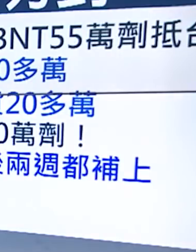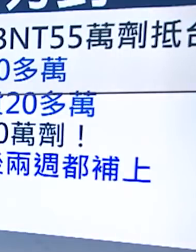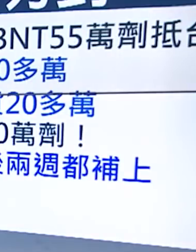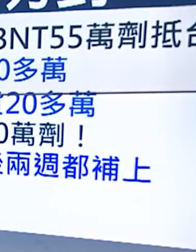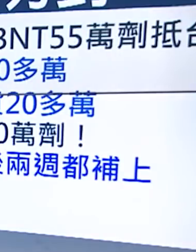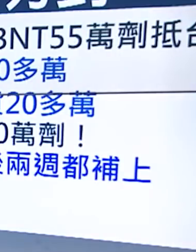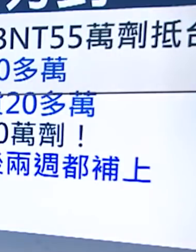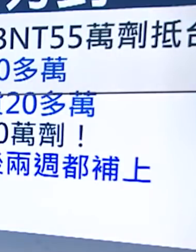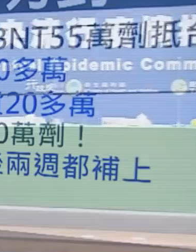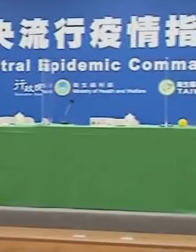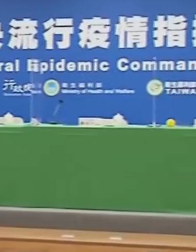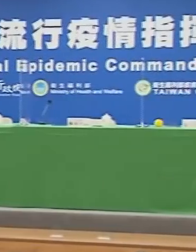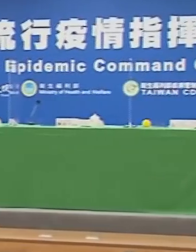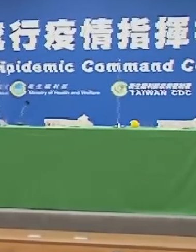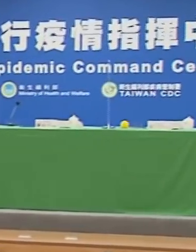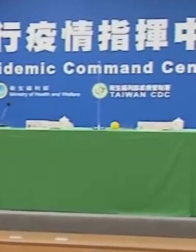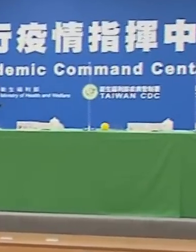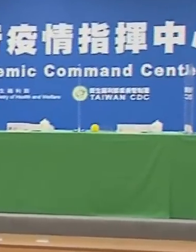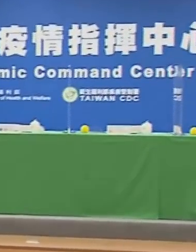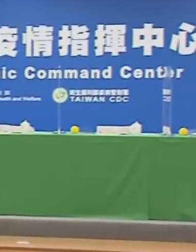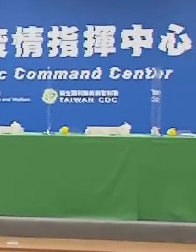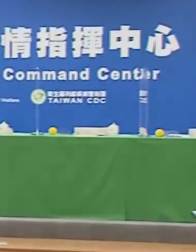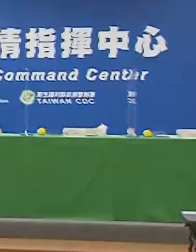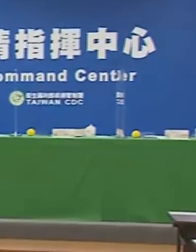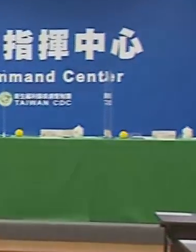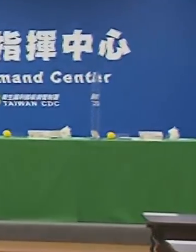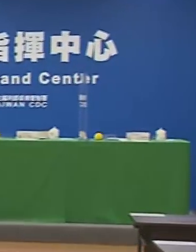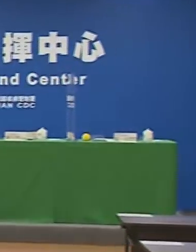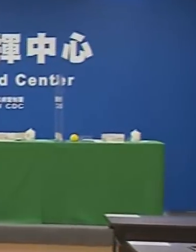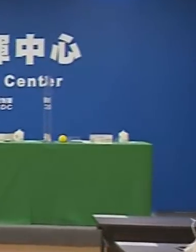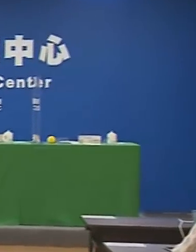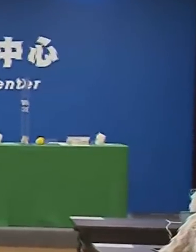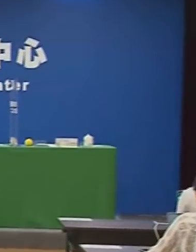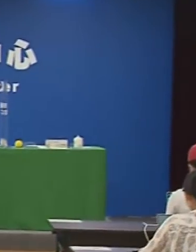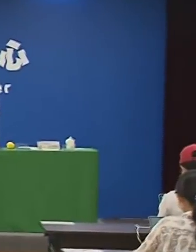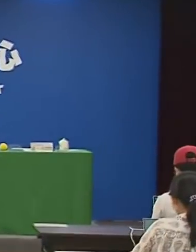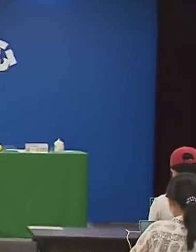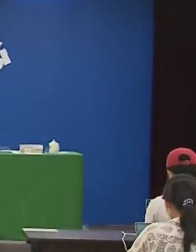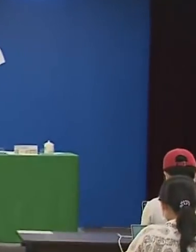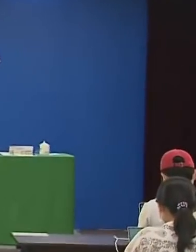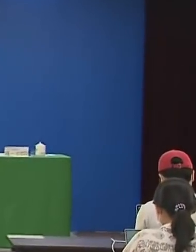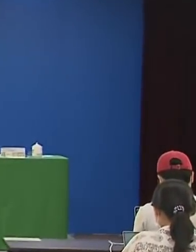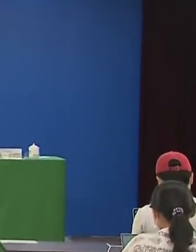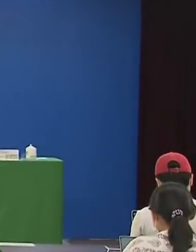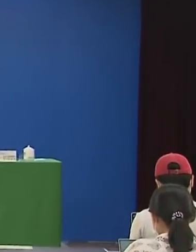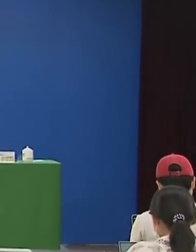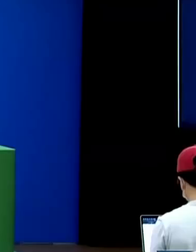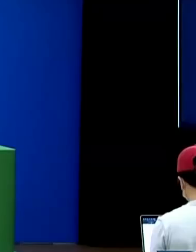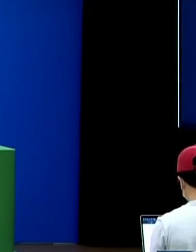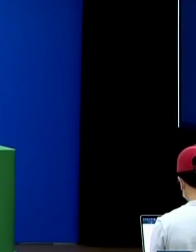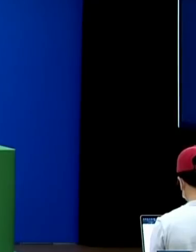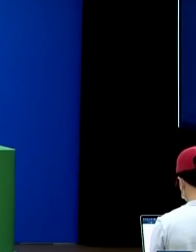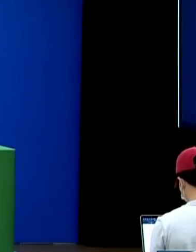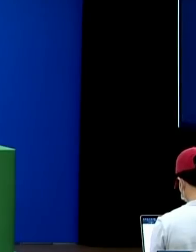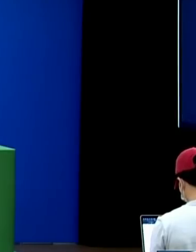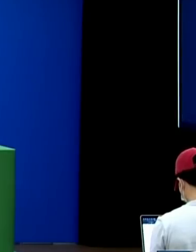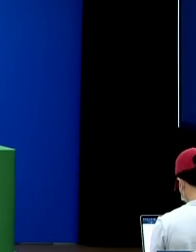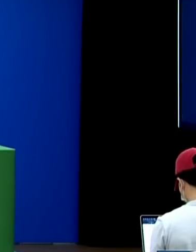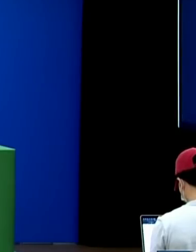在10天左右呢就会完成封签了。马上来看疫情指挥中心的记者会。